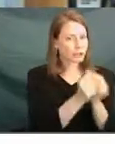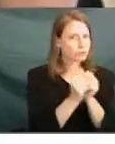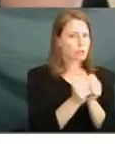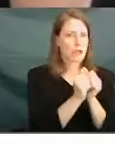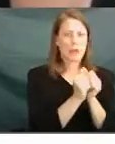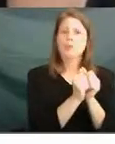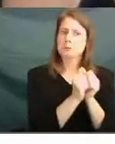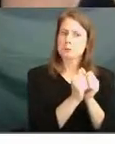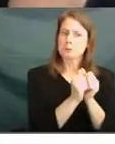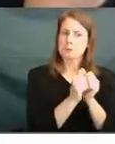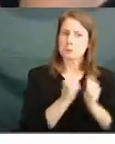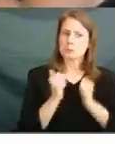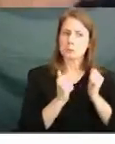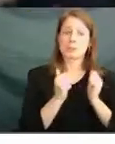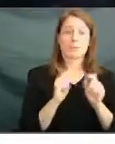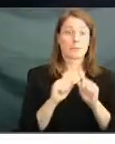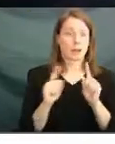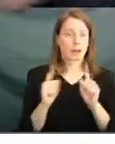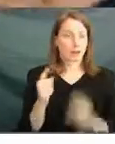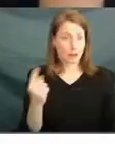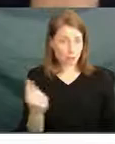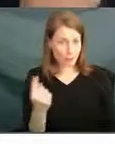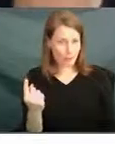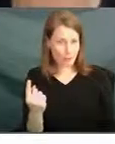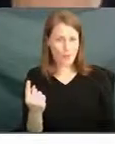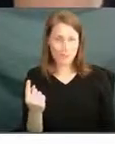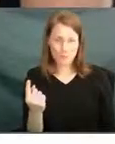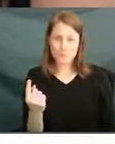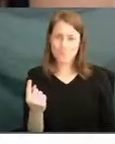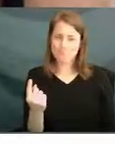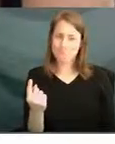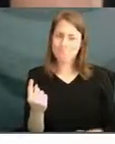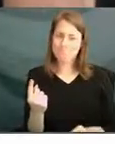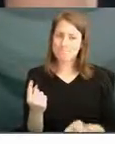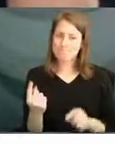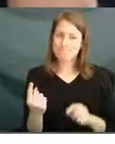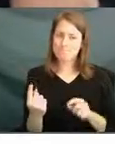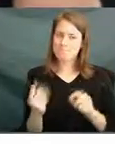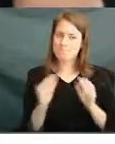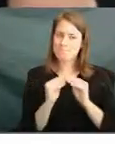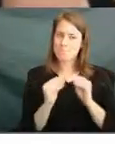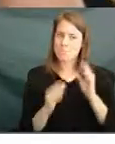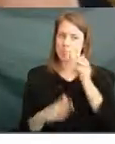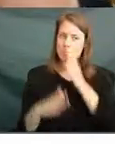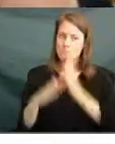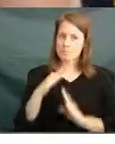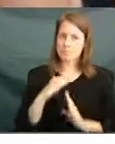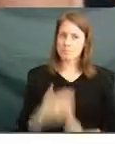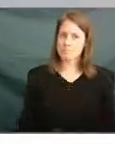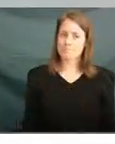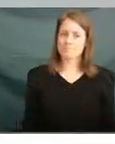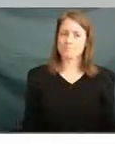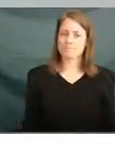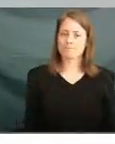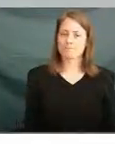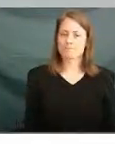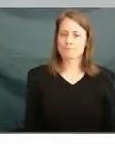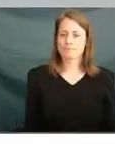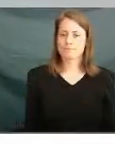then they listen. Jeg har hørt av Sven Henrik at det skjedde noe på båtturen i